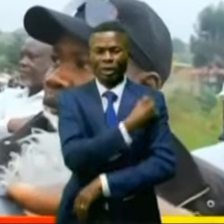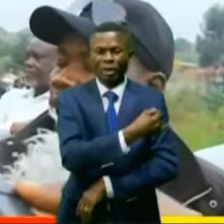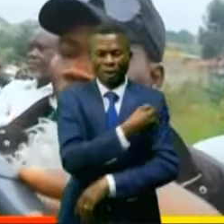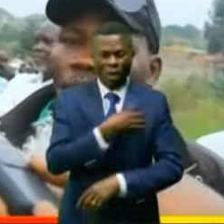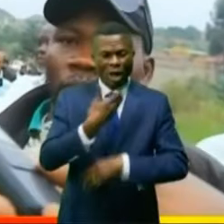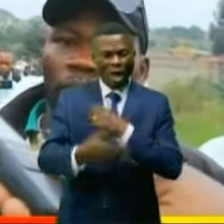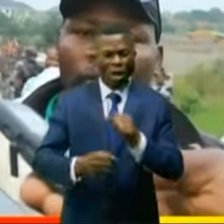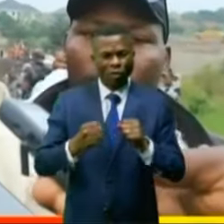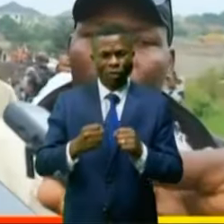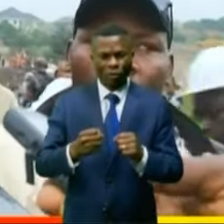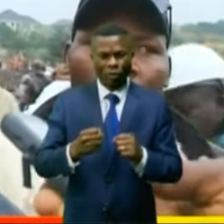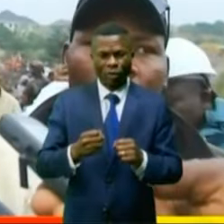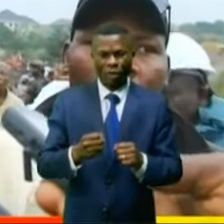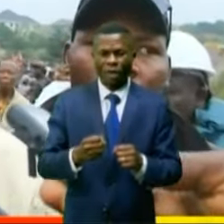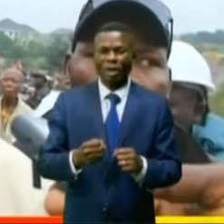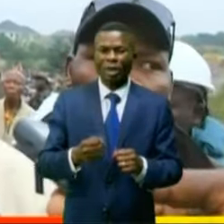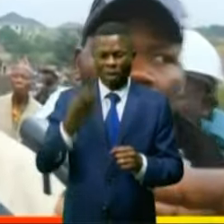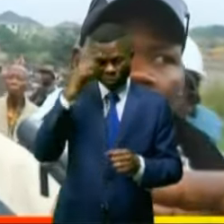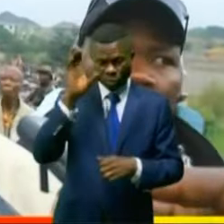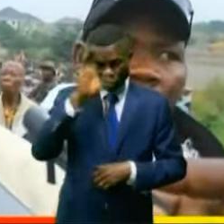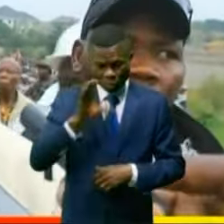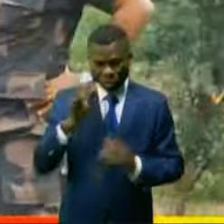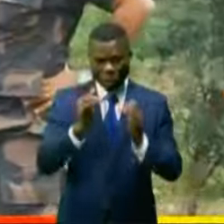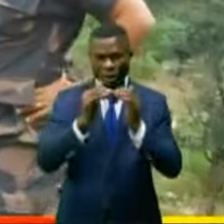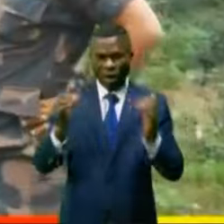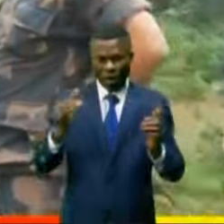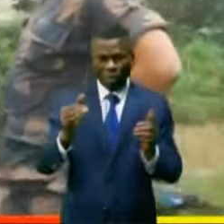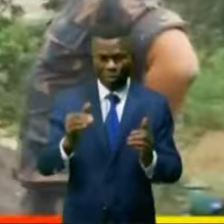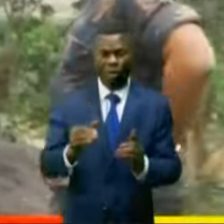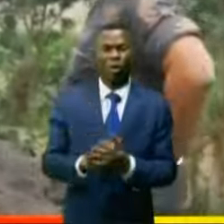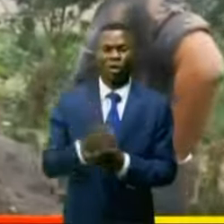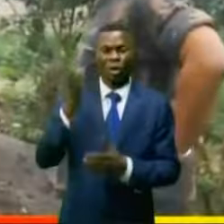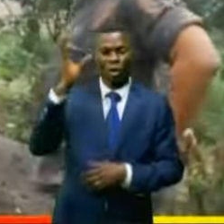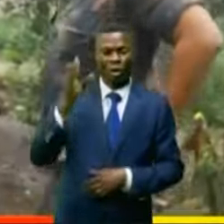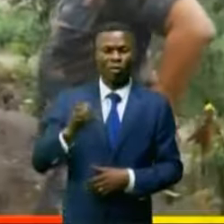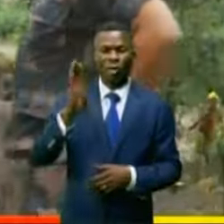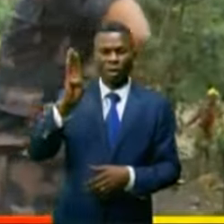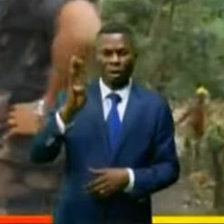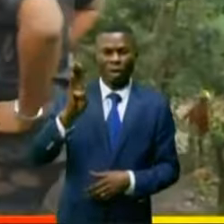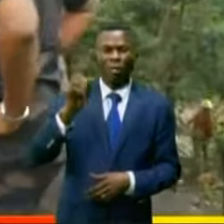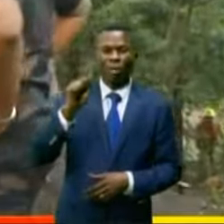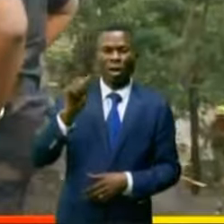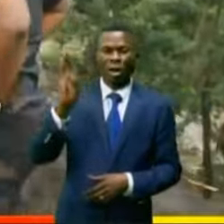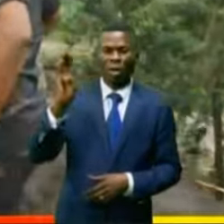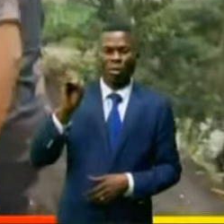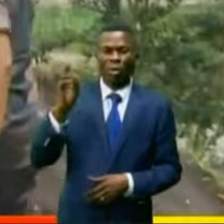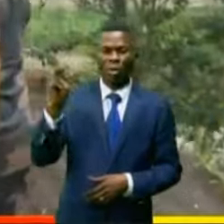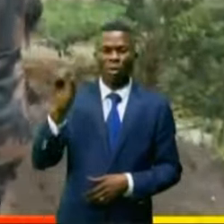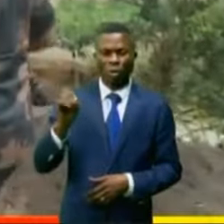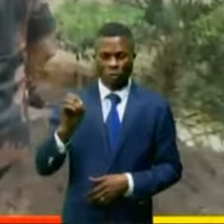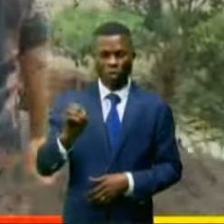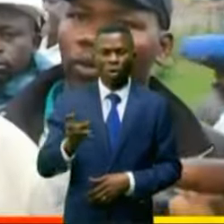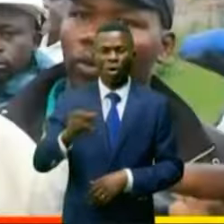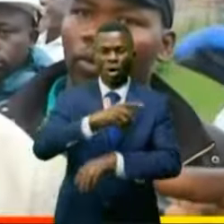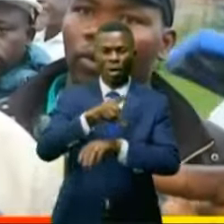bec et oncle pour la recherche de la paix en chefferie de Babou Aboukou et en territoire de Oumou, en province de l'Itourie.